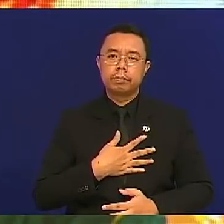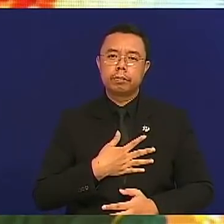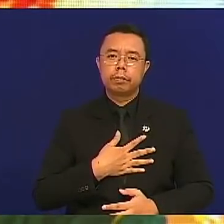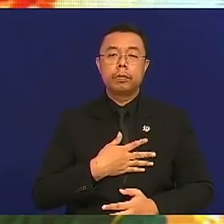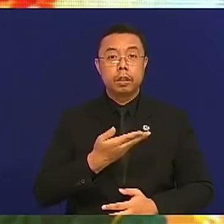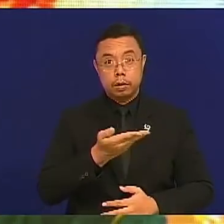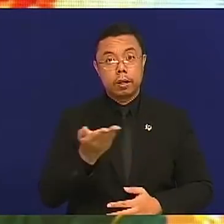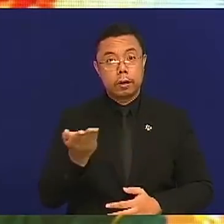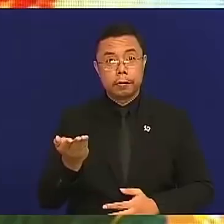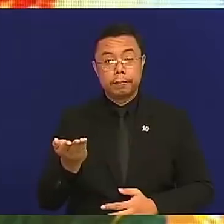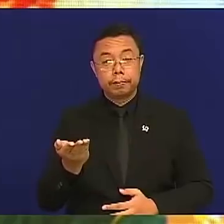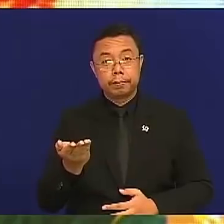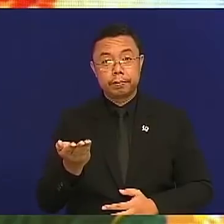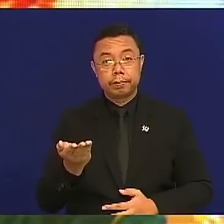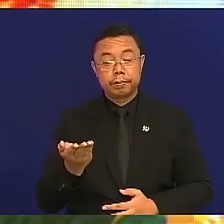Saudara,